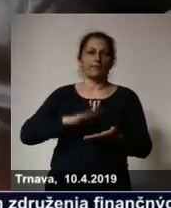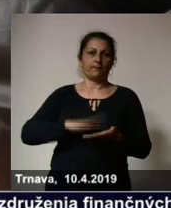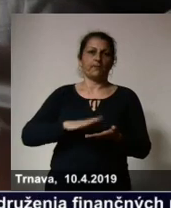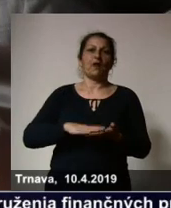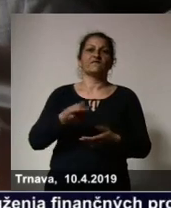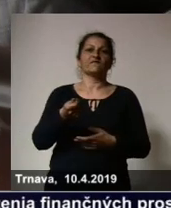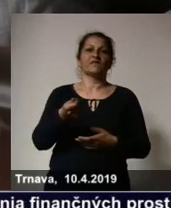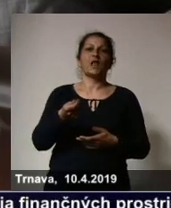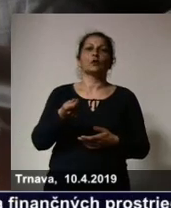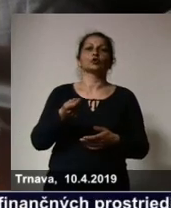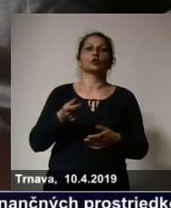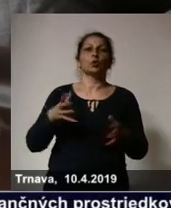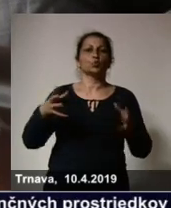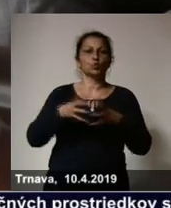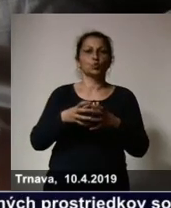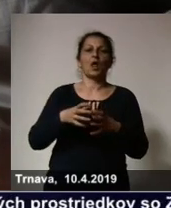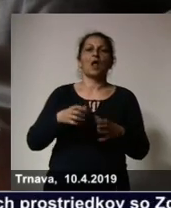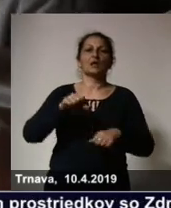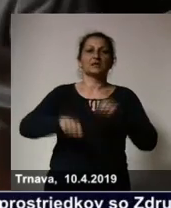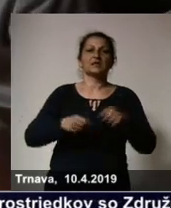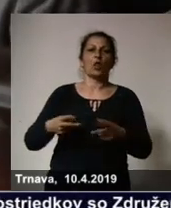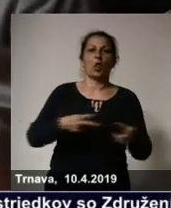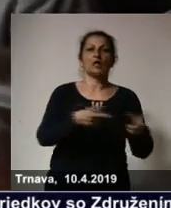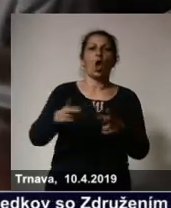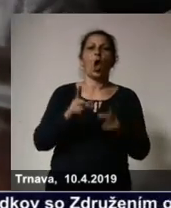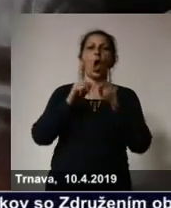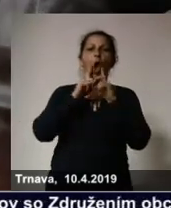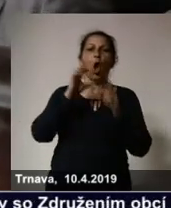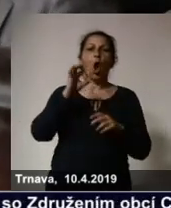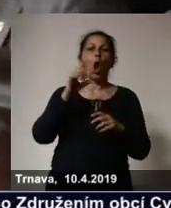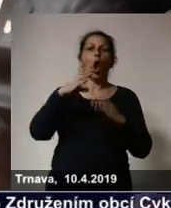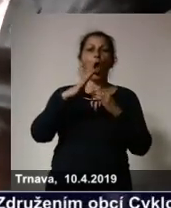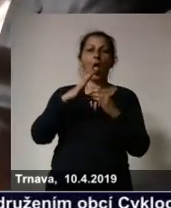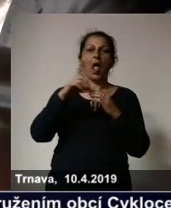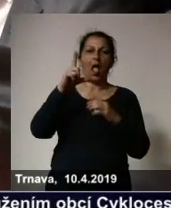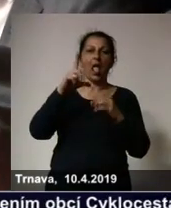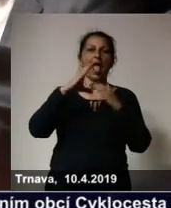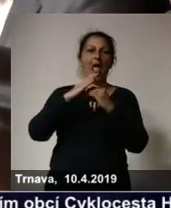so združením obcí Cyklocesta Holeška. Nech sa páči.